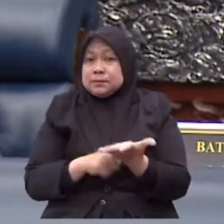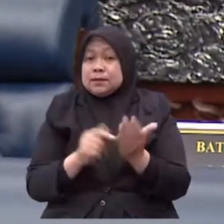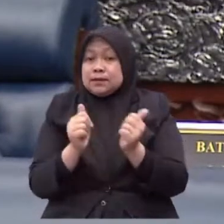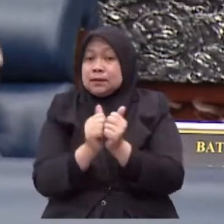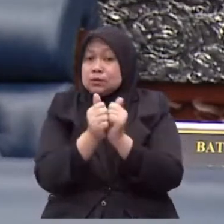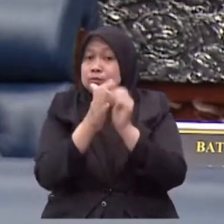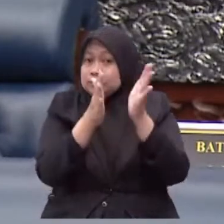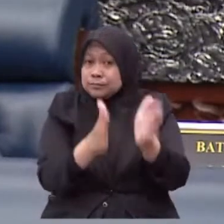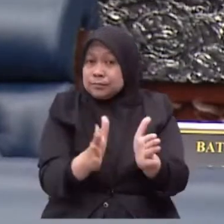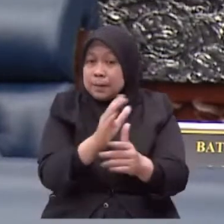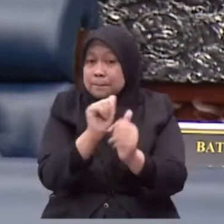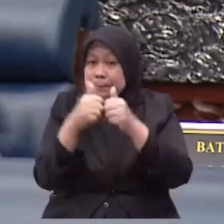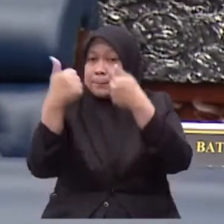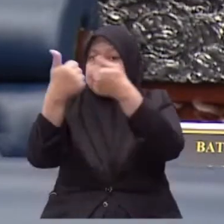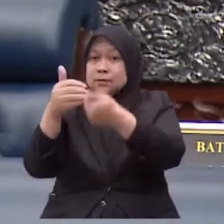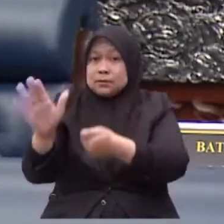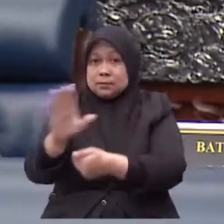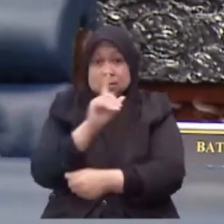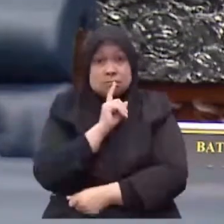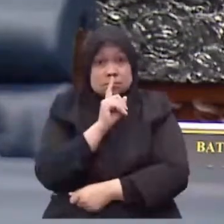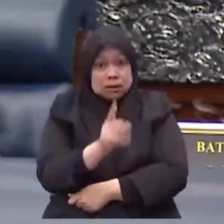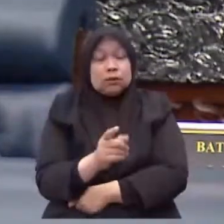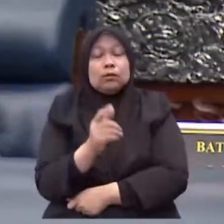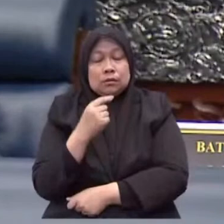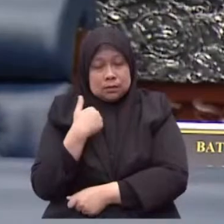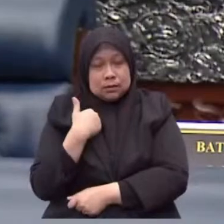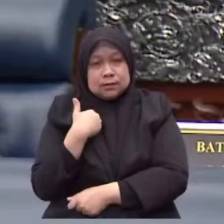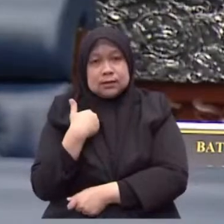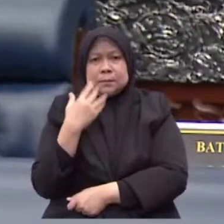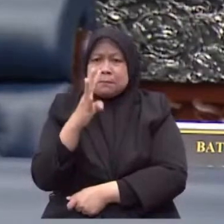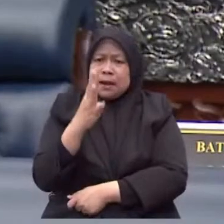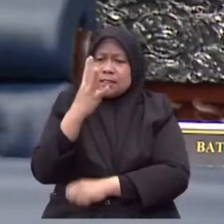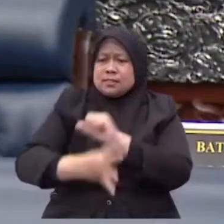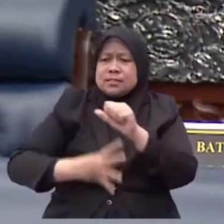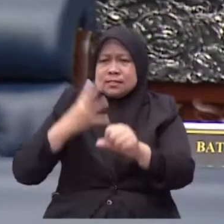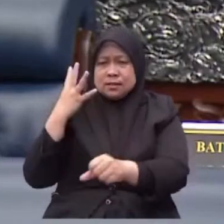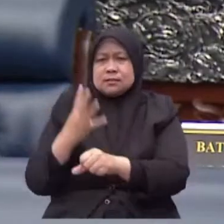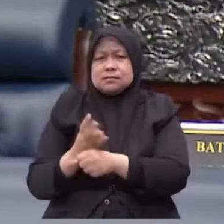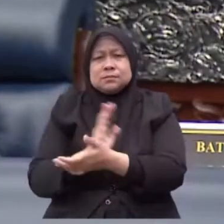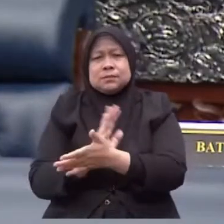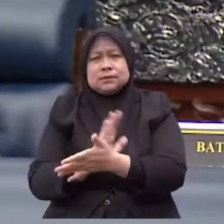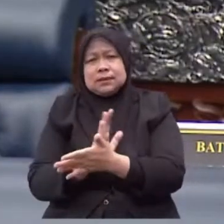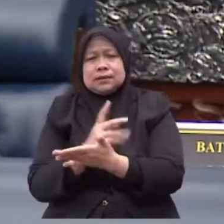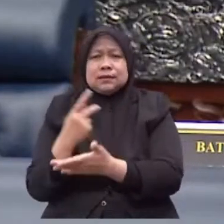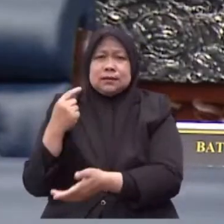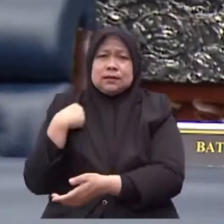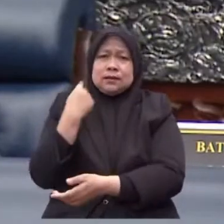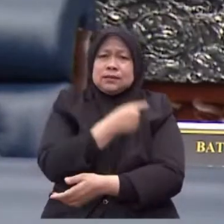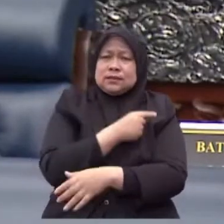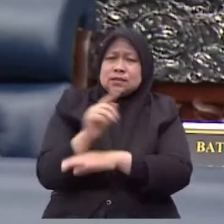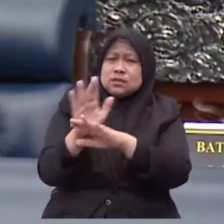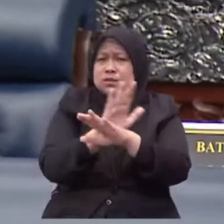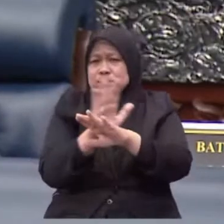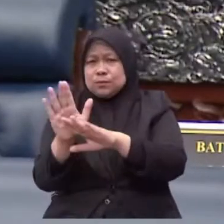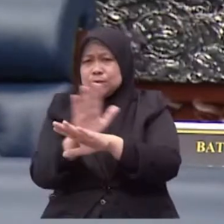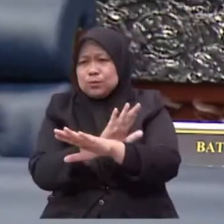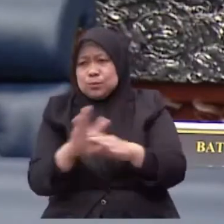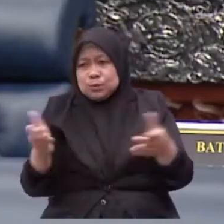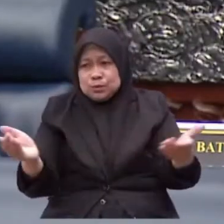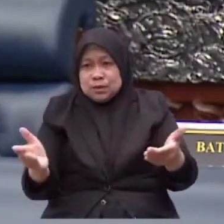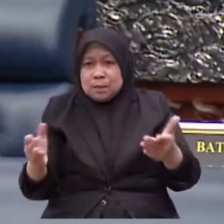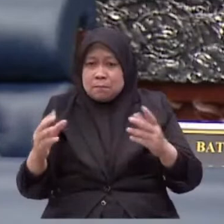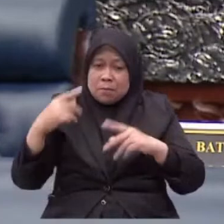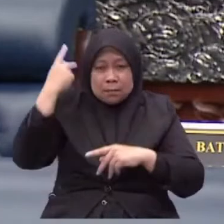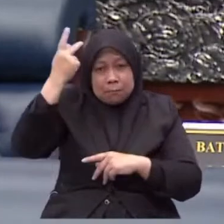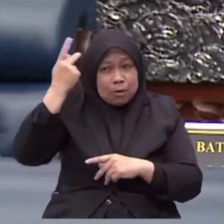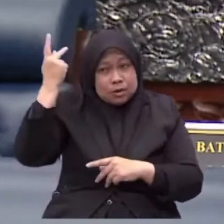bincang dengan atlit dan persatuan betul mereka menyatakan dalam 4 tahun ini sementara kita cebok di sini